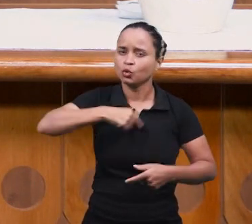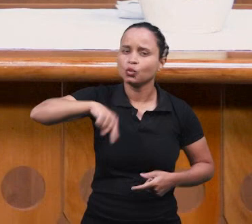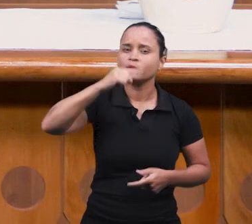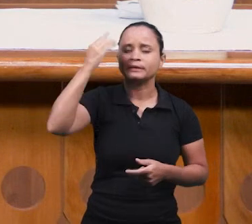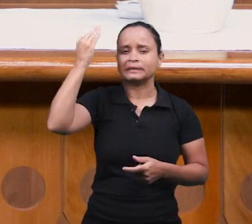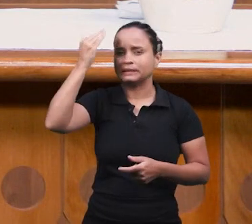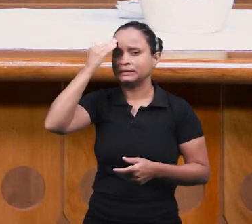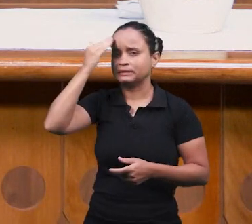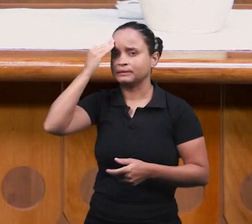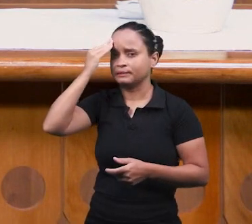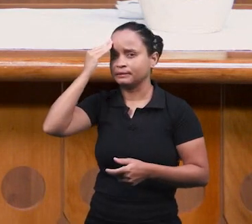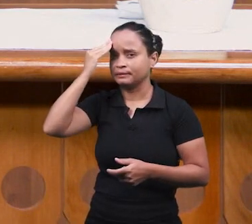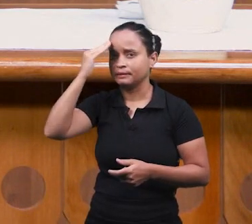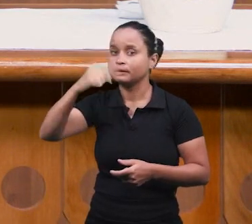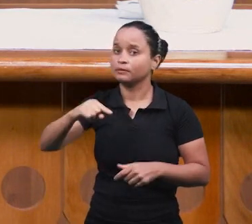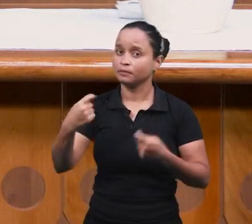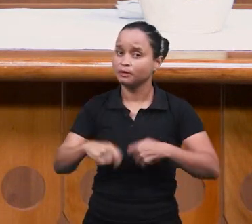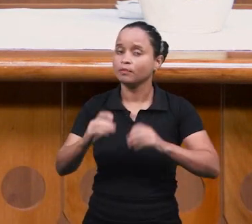vieillissement spirituel.